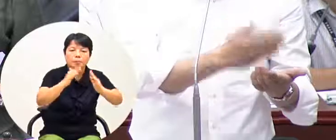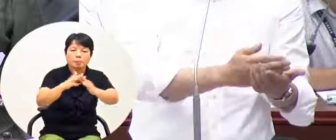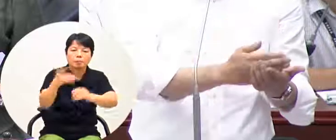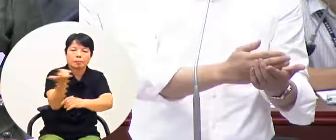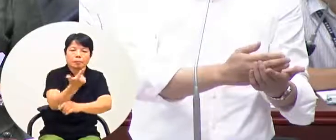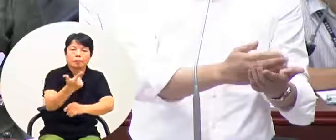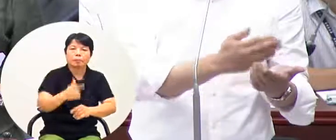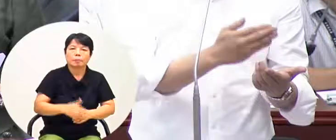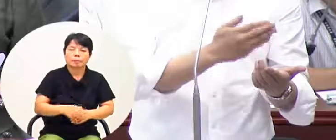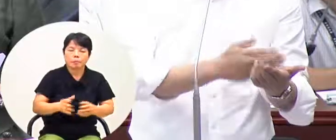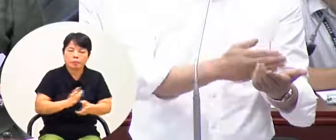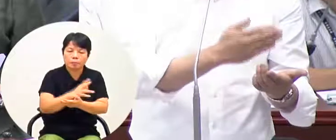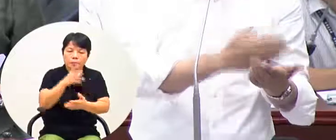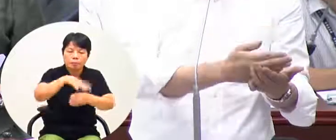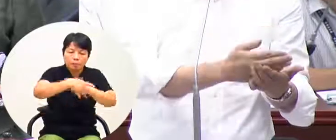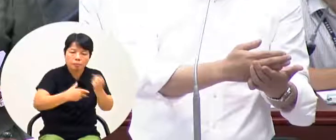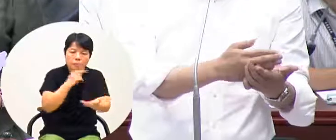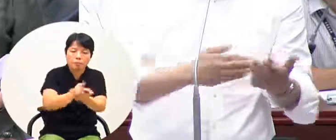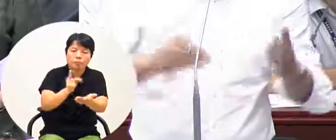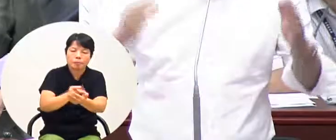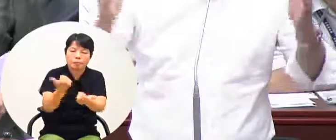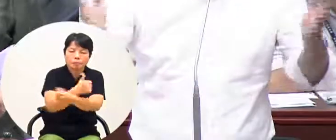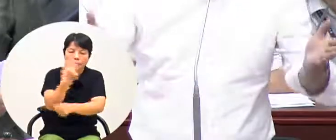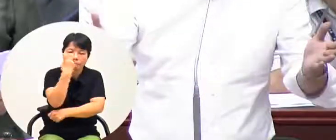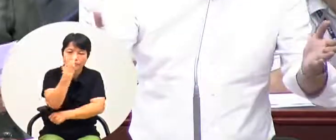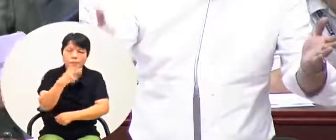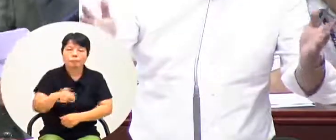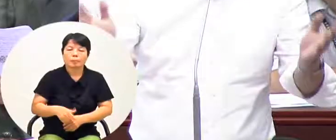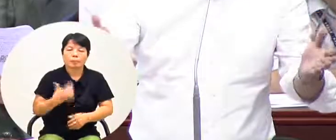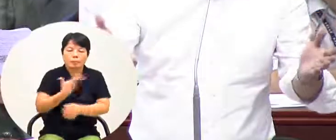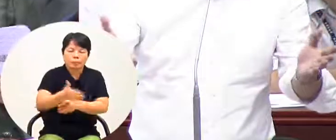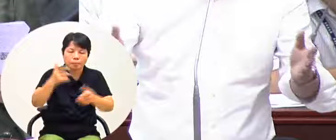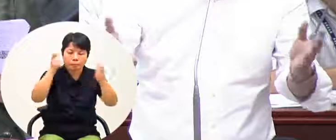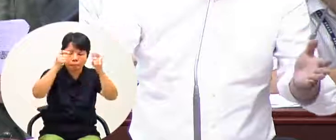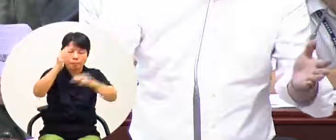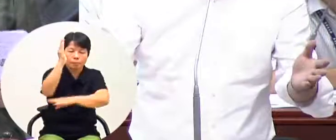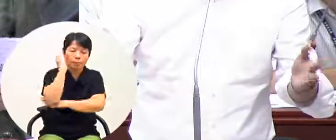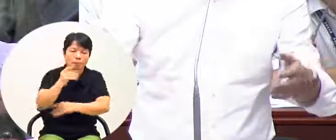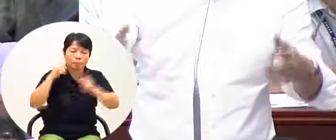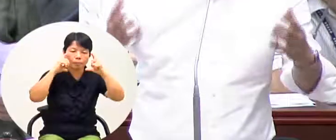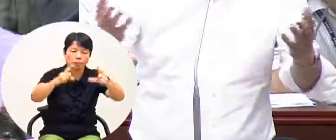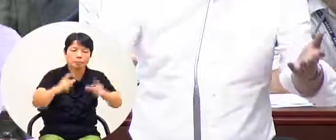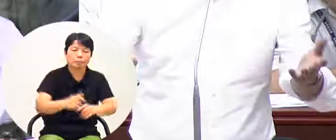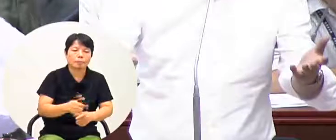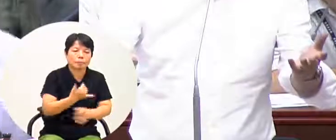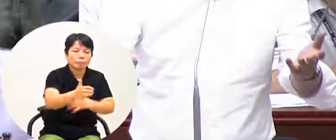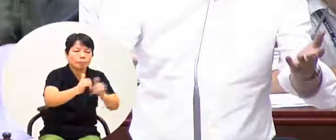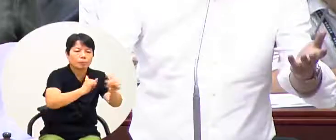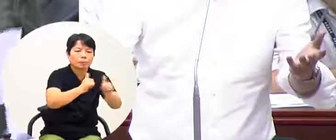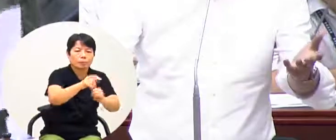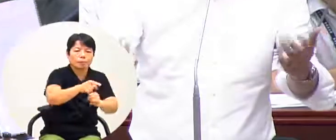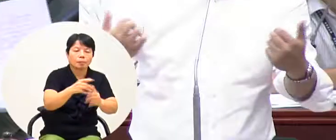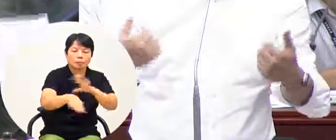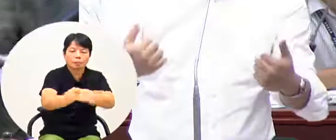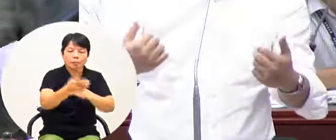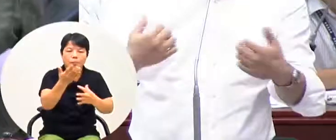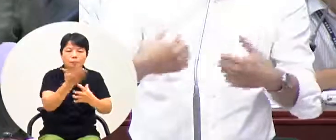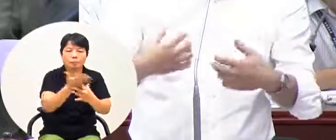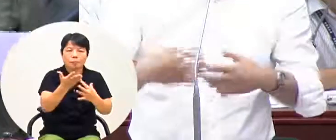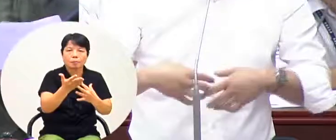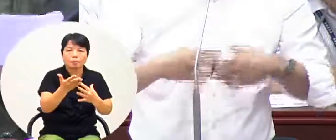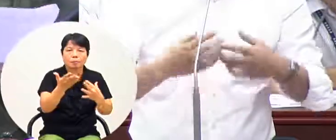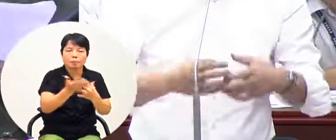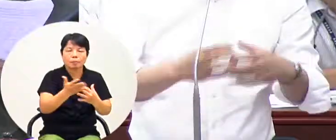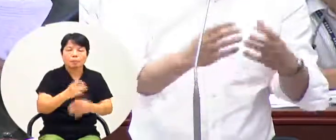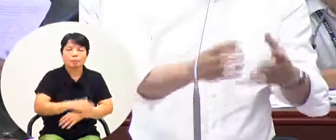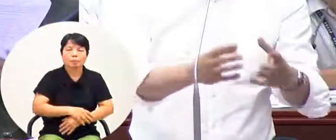所谓包租代管，就是由政府出面跟民间的房子、空房子，由房东提供出来给政